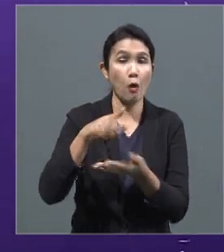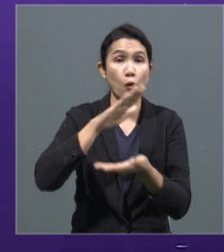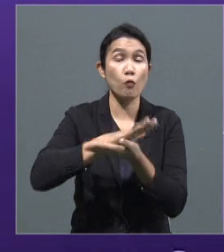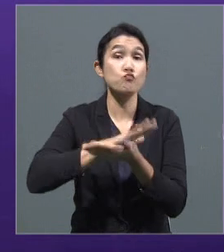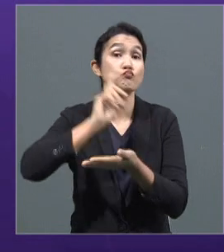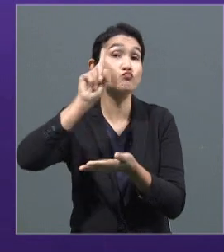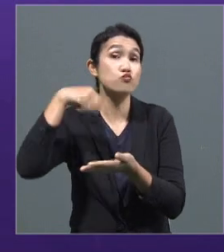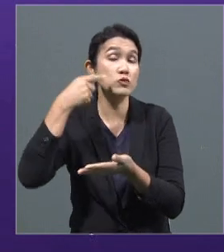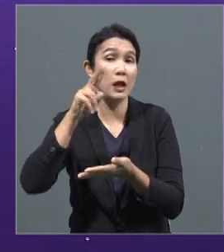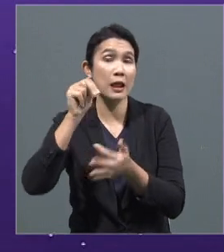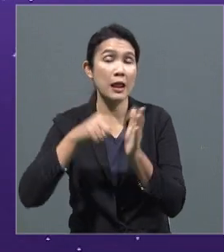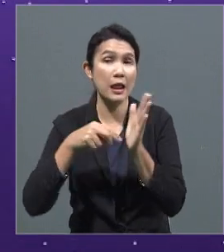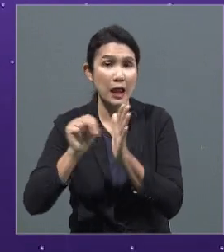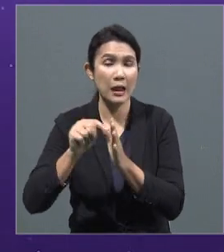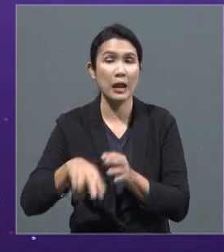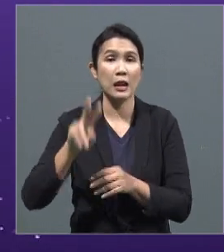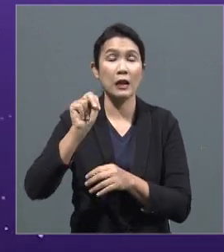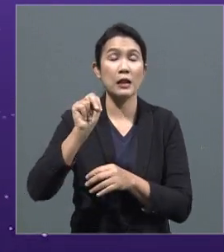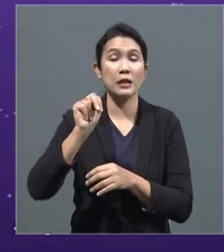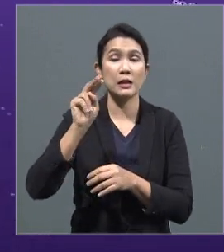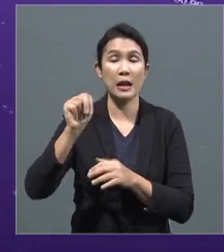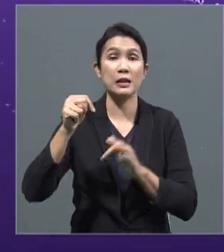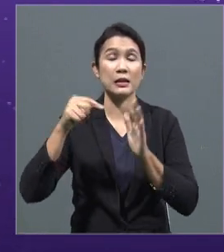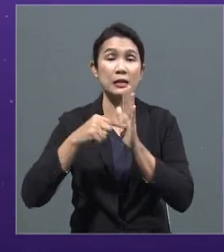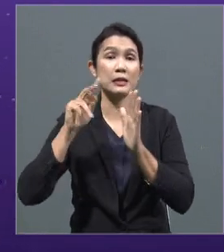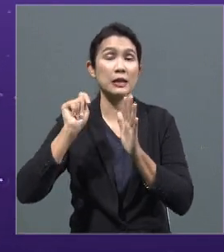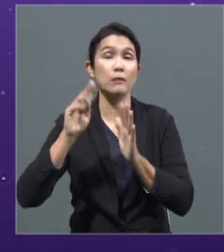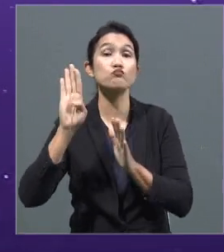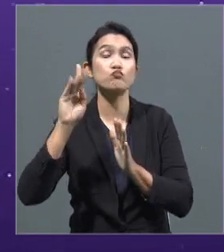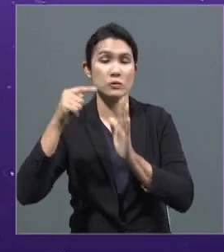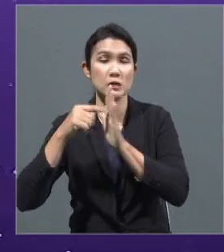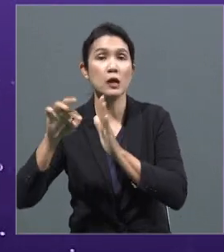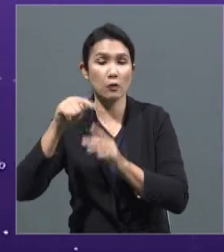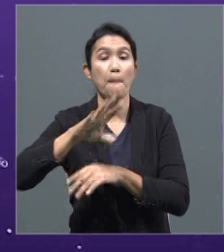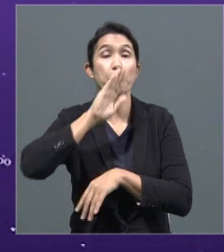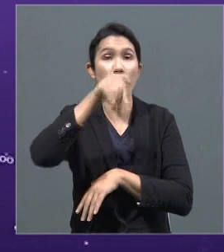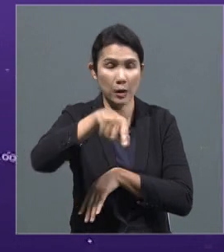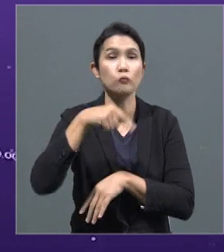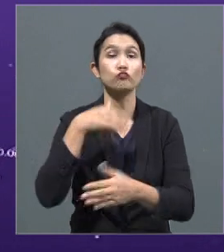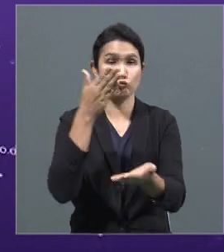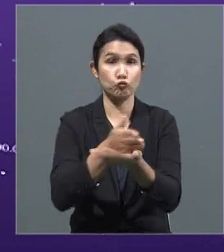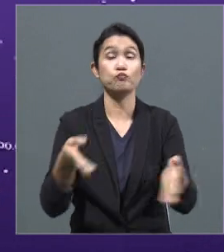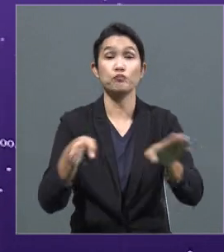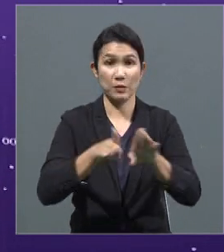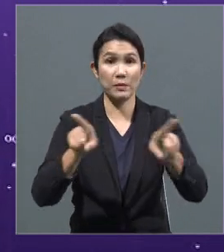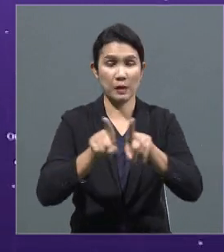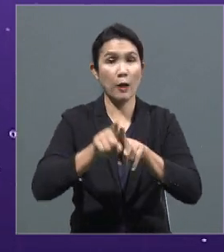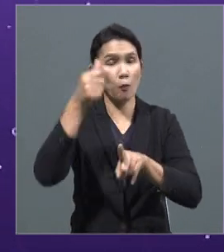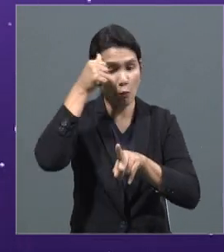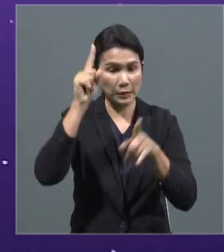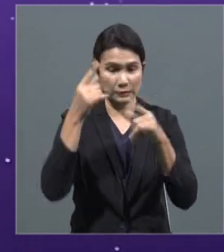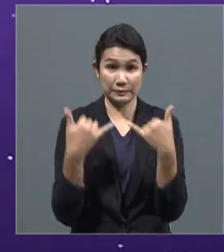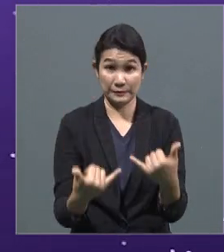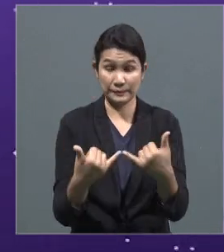านโรงเรียนนันทบุรีวิทยาซึ่งก็อยู่ในเขตเทศบาลเมืองน่านเช่นกันก็แจ้งหยุดการเรียนการสอน1วันคือวันนี้เช่นเดียวกันนะ